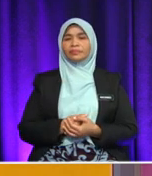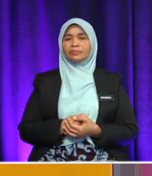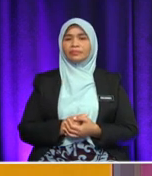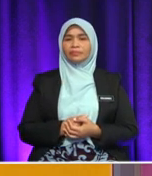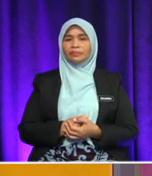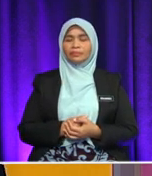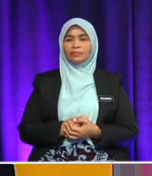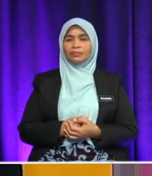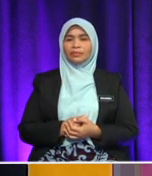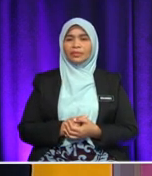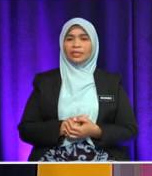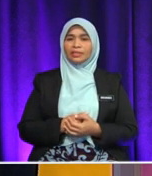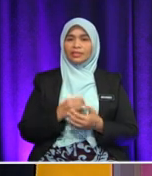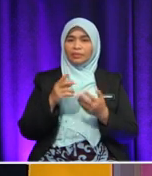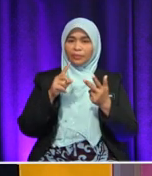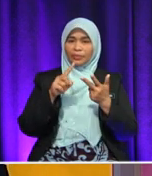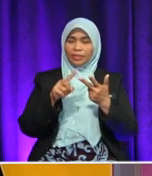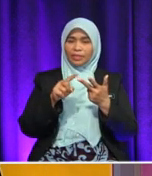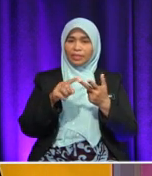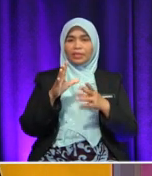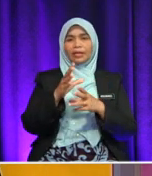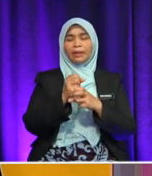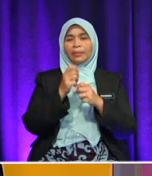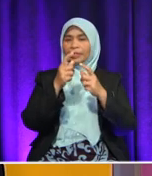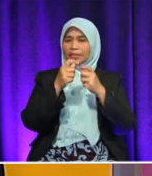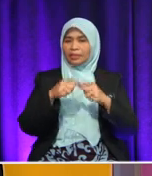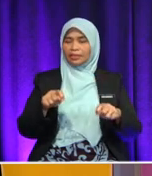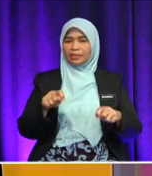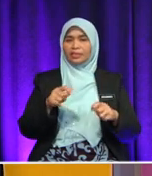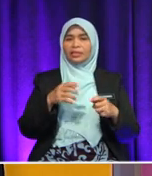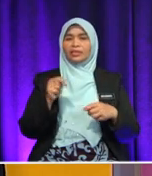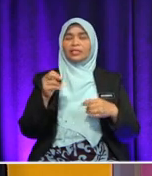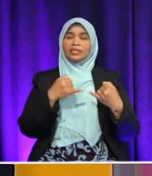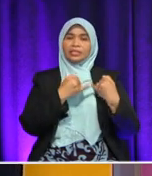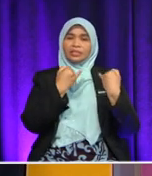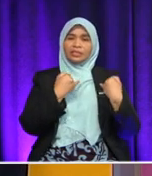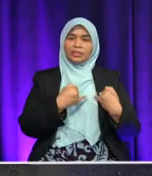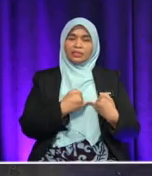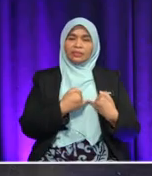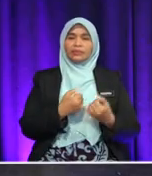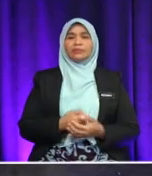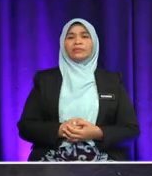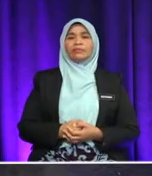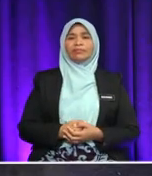subhanahu wa ta'ala dan seterusnya mendapat ketenangan jiwa Hah tenang jiwa